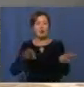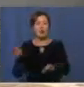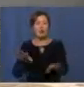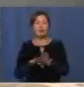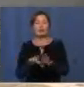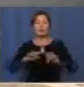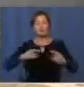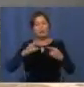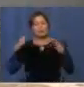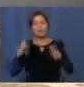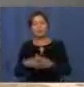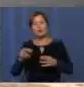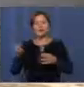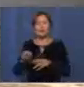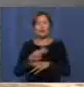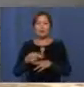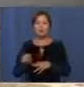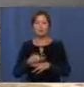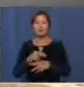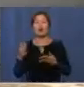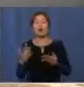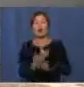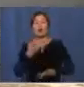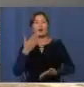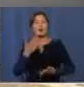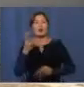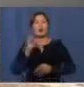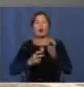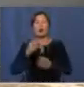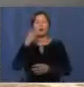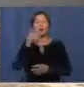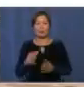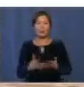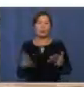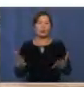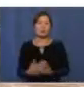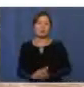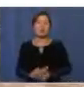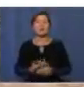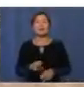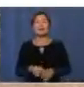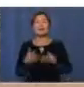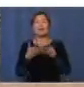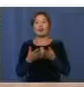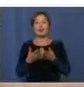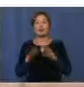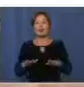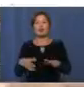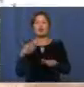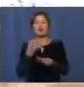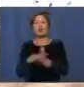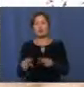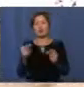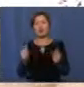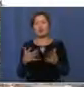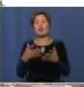жұмыстары, сонымен қатар жөндеу және сапа мен өнімділігін арттыру жұмыстары. Кемежай инфрақұрылымының дамуына жұмсалған